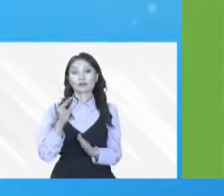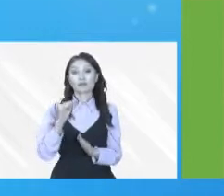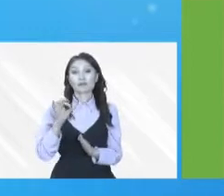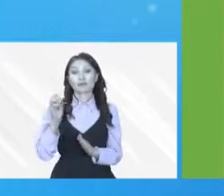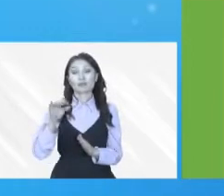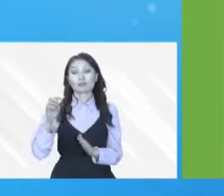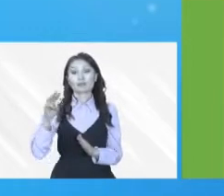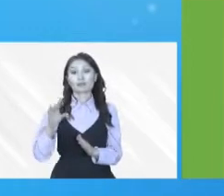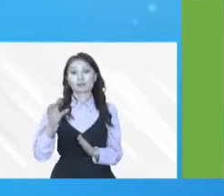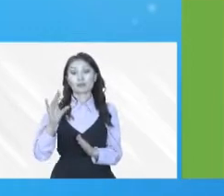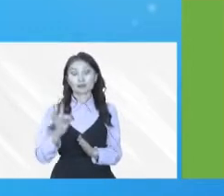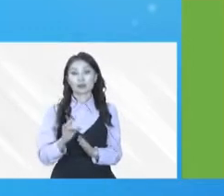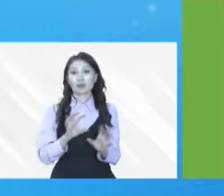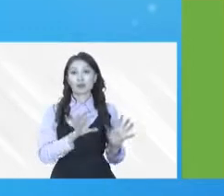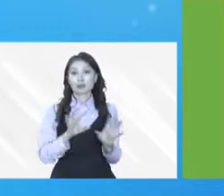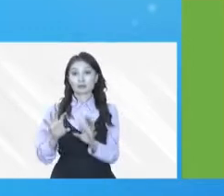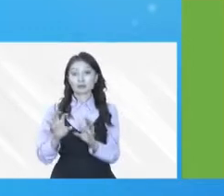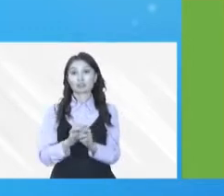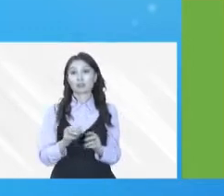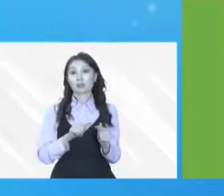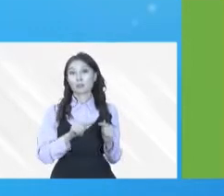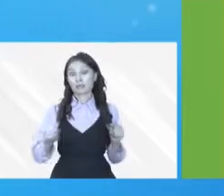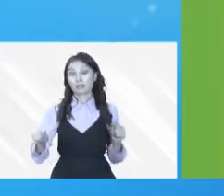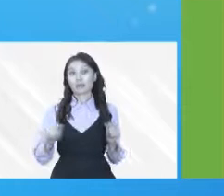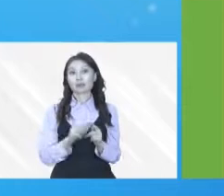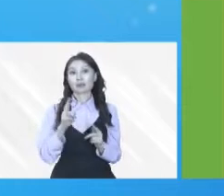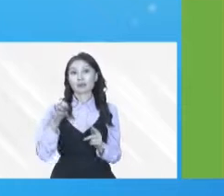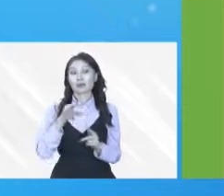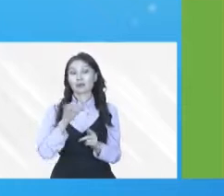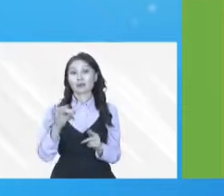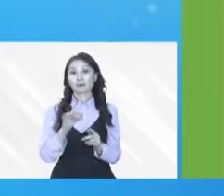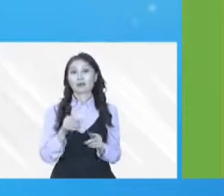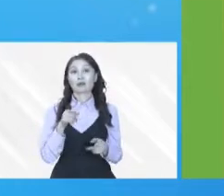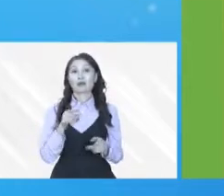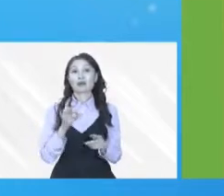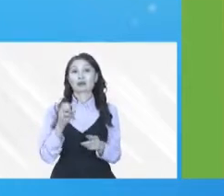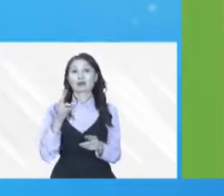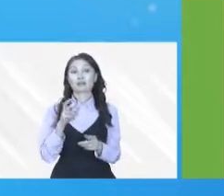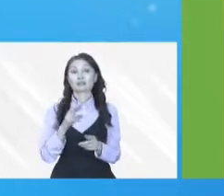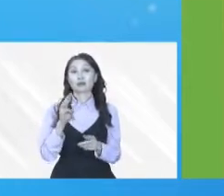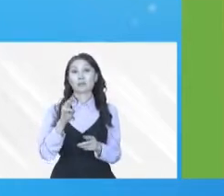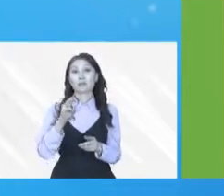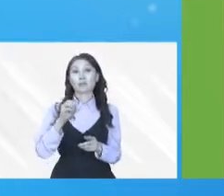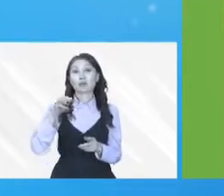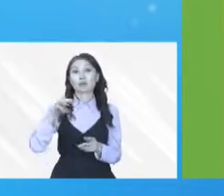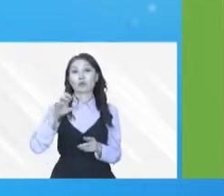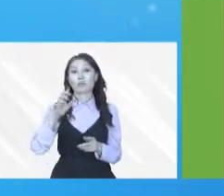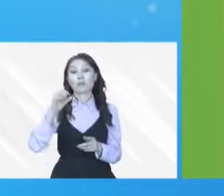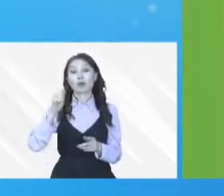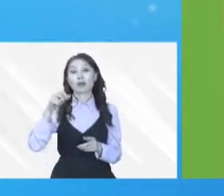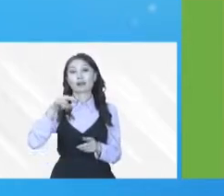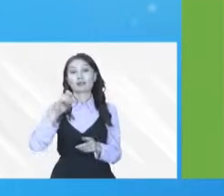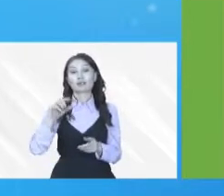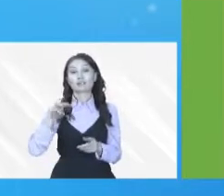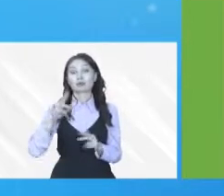и ферменты обеспечивают протекание в клетке реакции метаболизма.